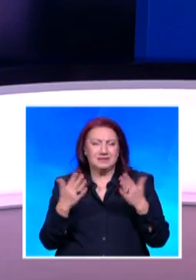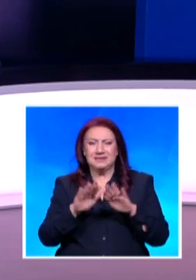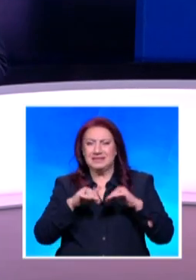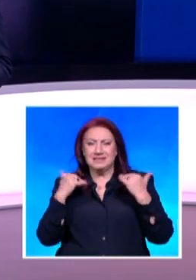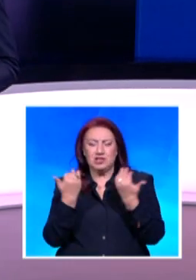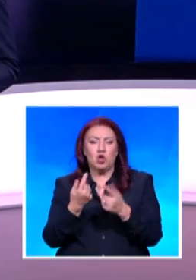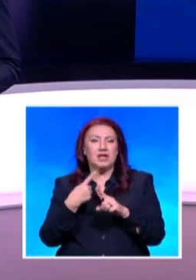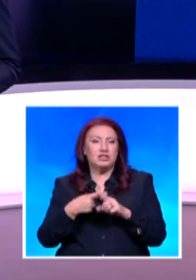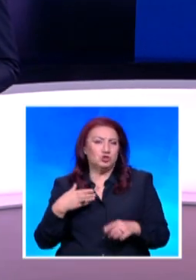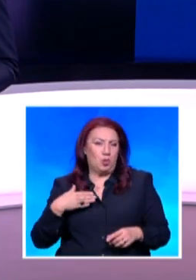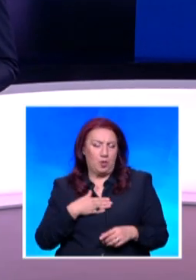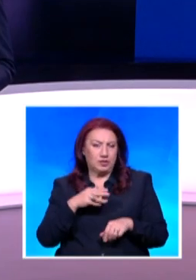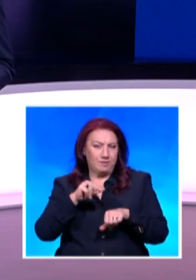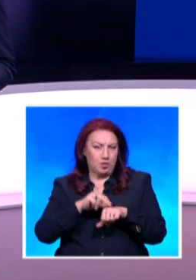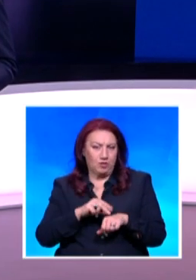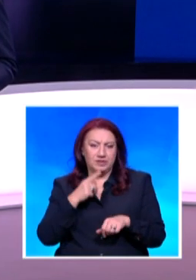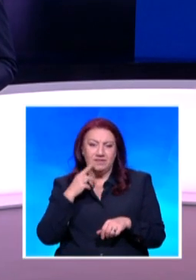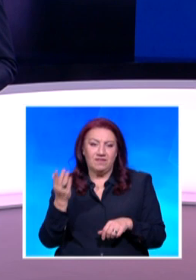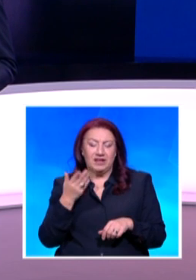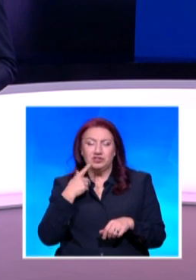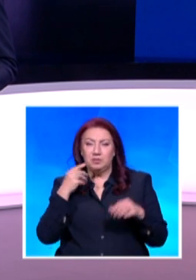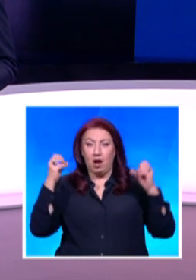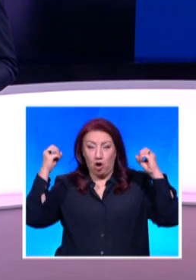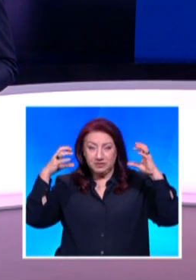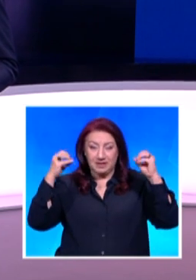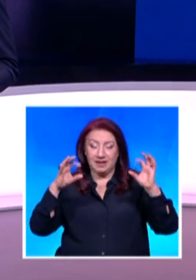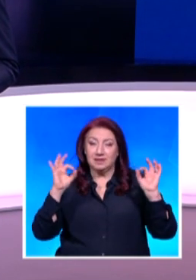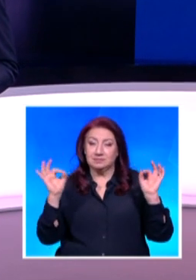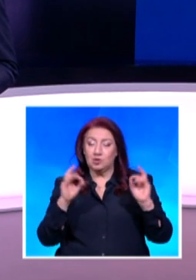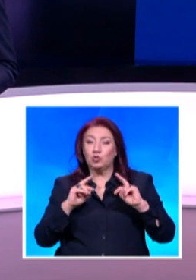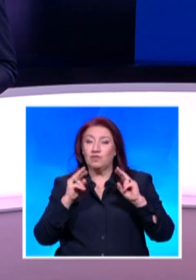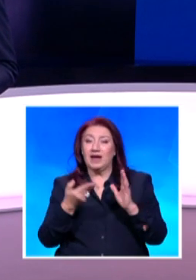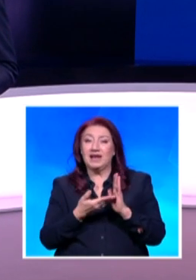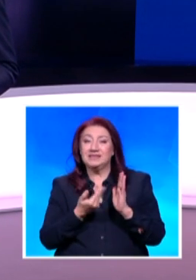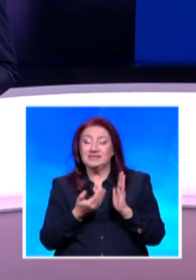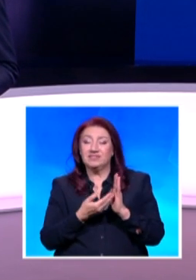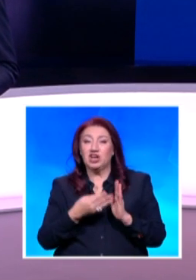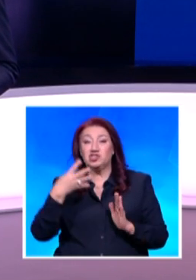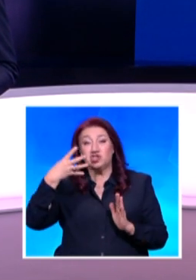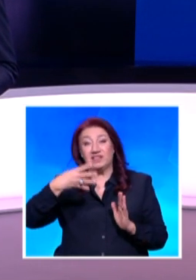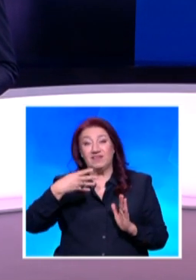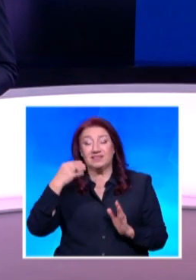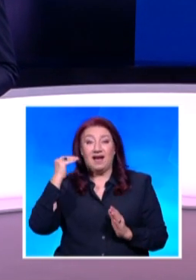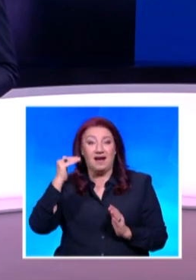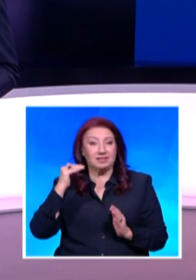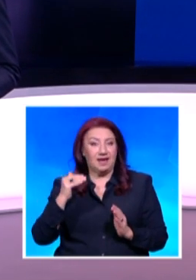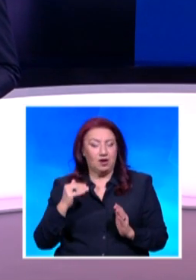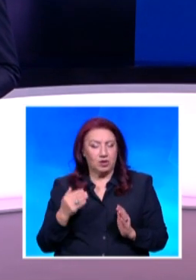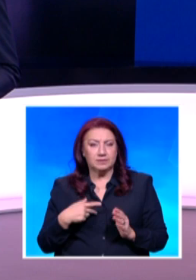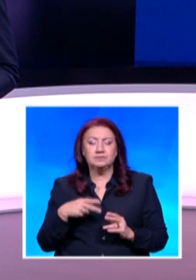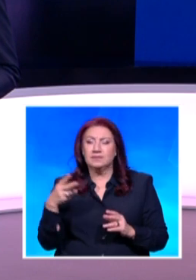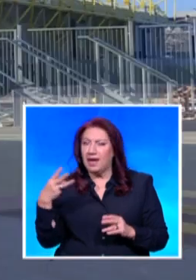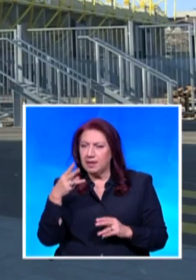монтирано осветление, което напълно отговаря на изискванията за четвърта категория на УЕФА. Екип на BTV провери, спазват ли се сроковете по